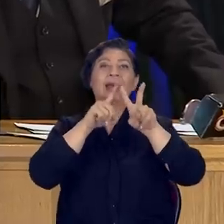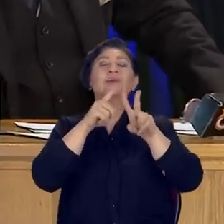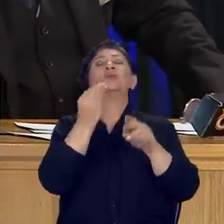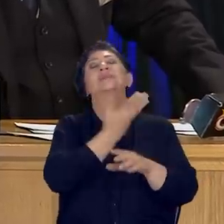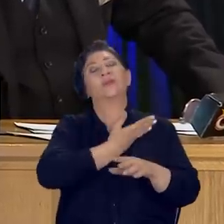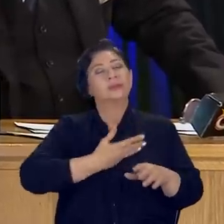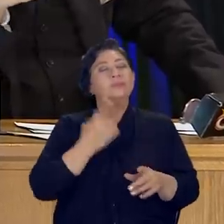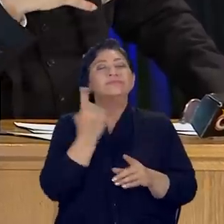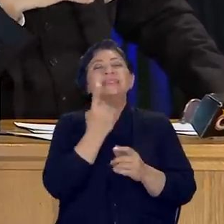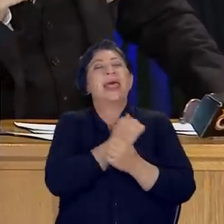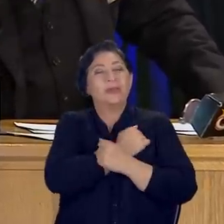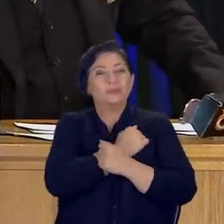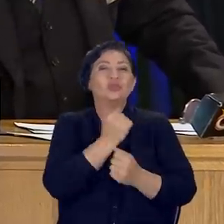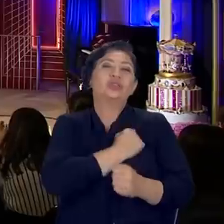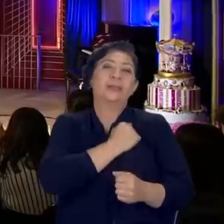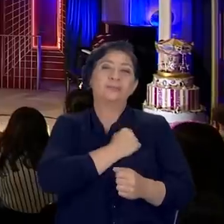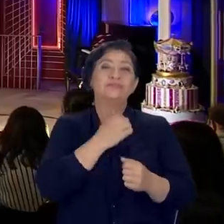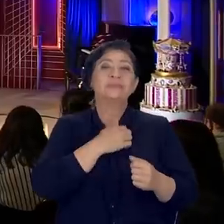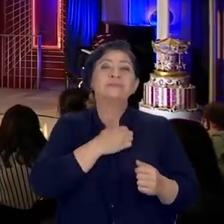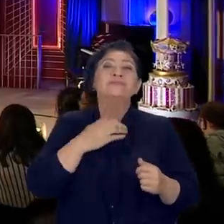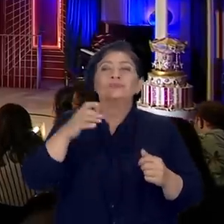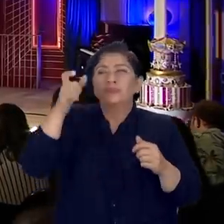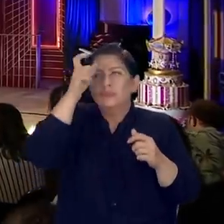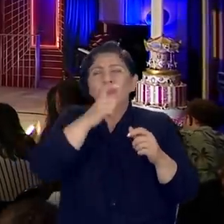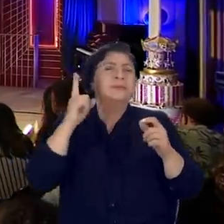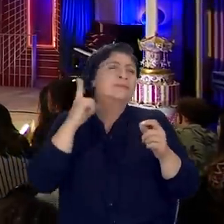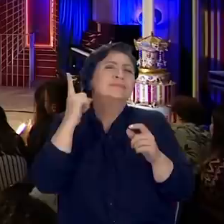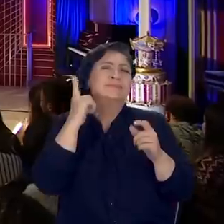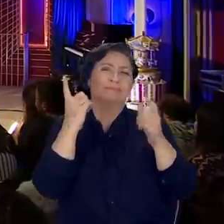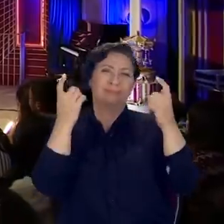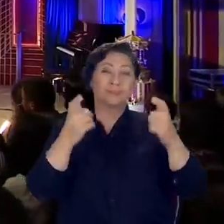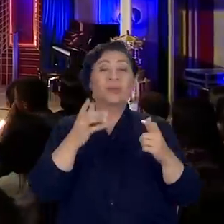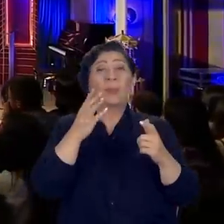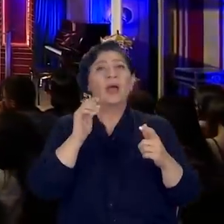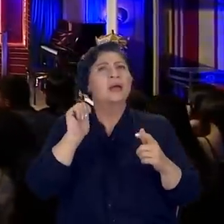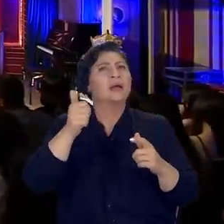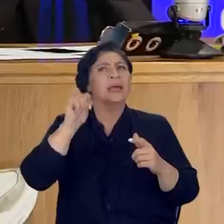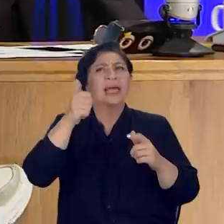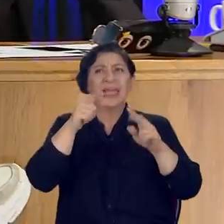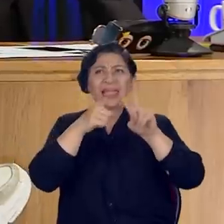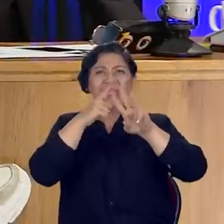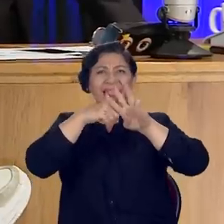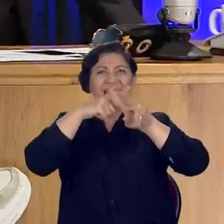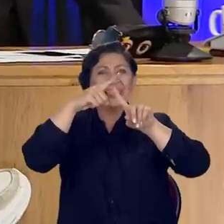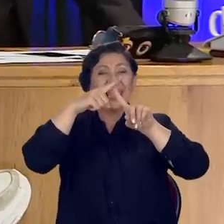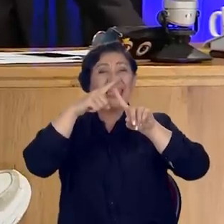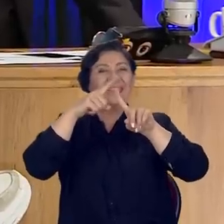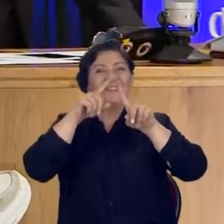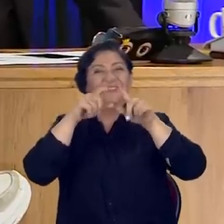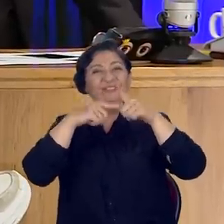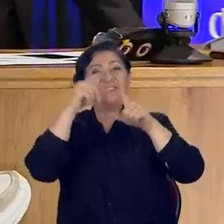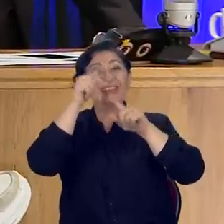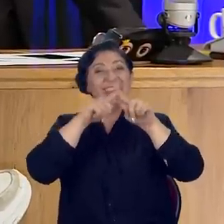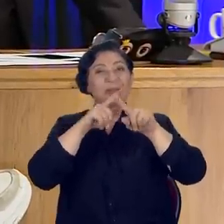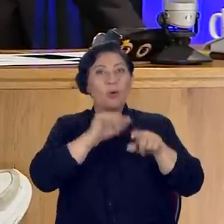bir tanemiz, bizim ulusal yıldızımız. Fakat gün geçtikçe Netflix'te korku dizisine bağlamış